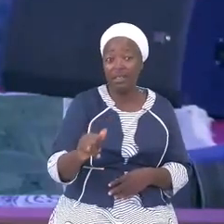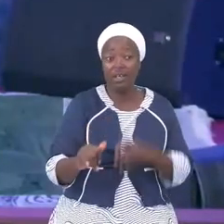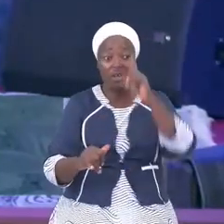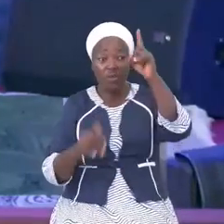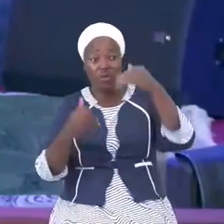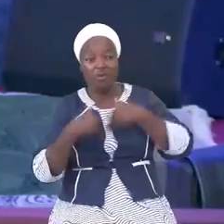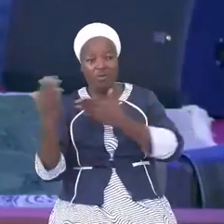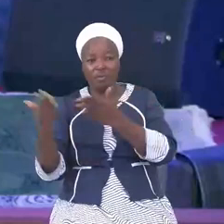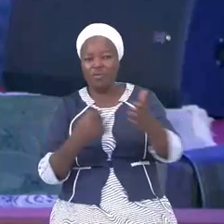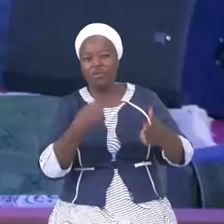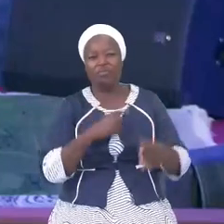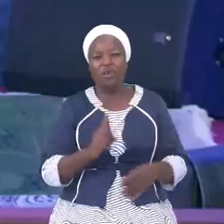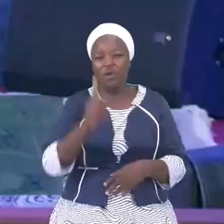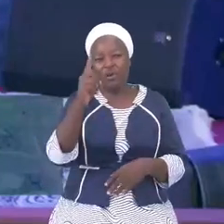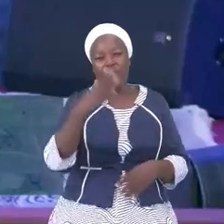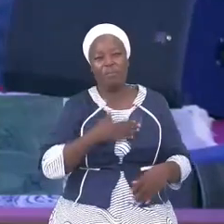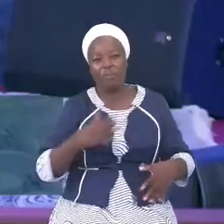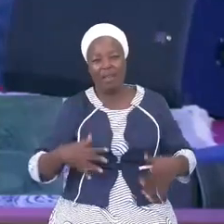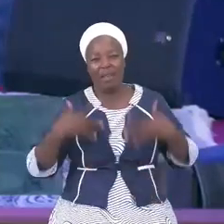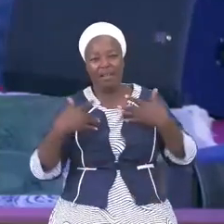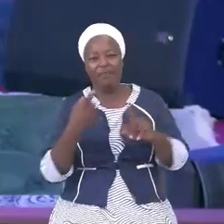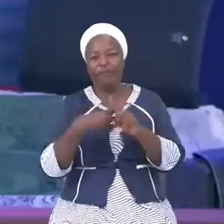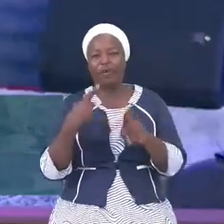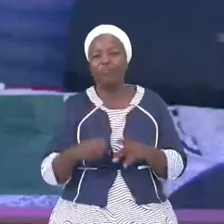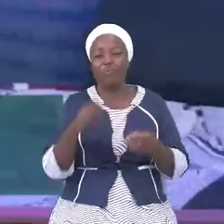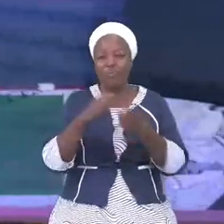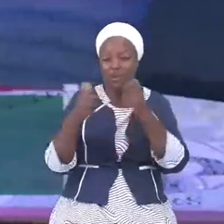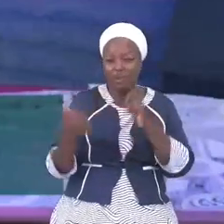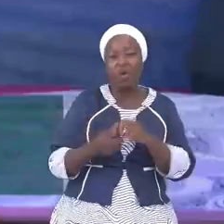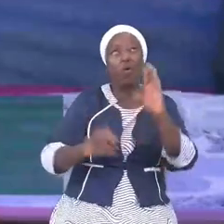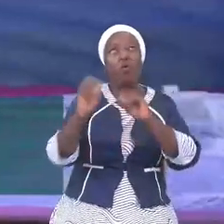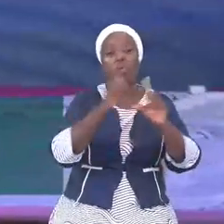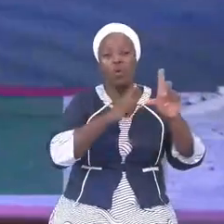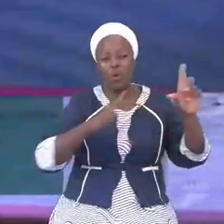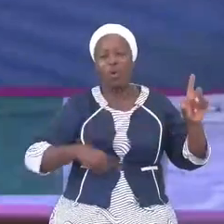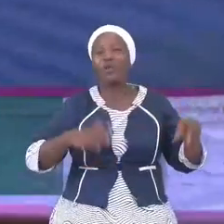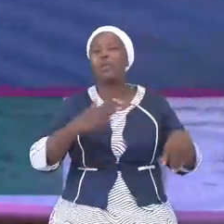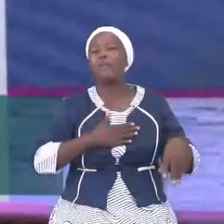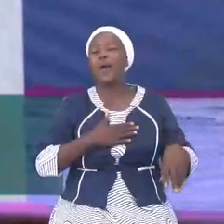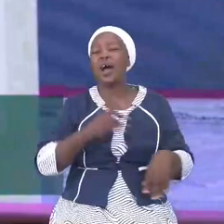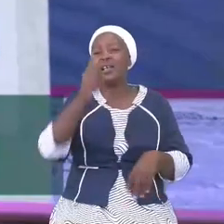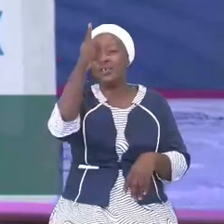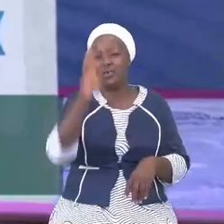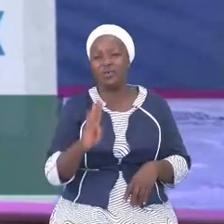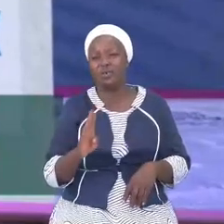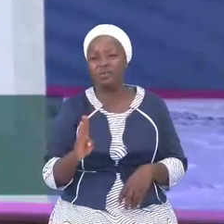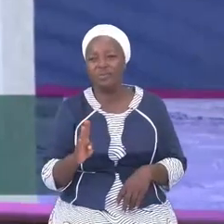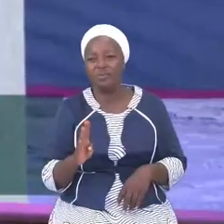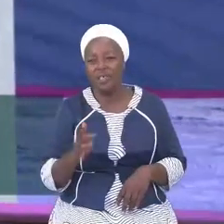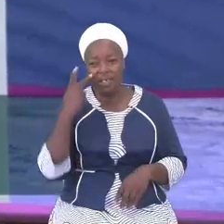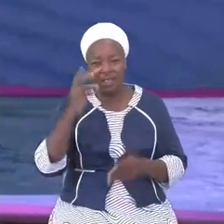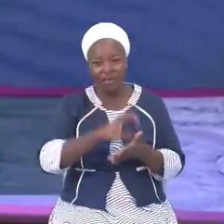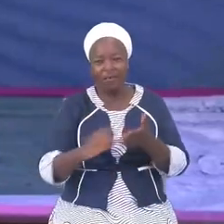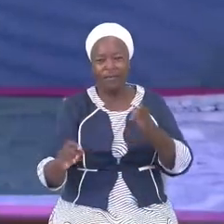Tu m'as fait remonter vivant de la fosse. Éternel mon Dieu,